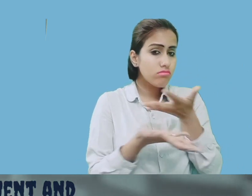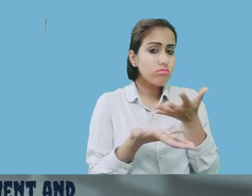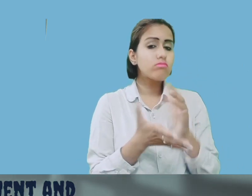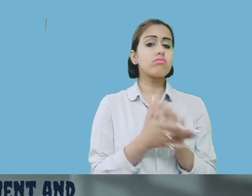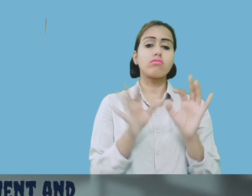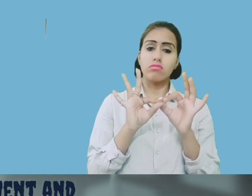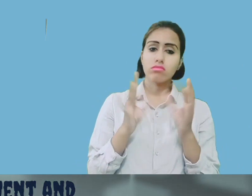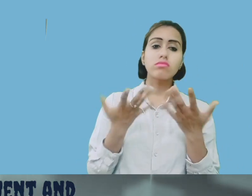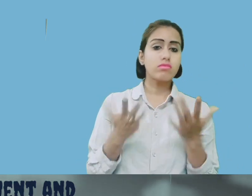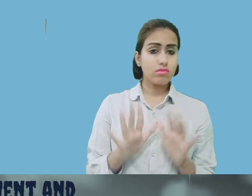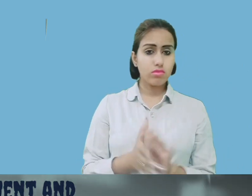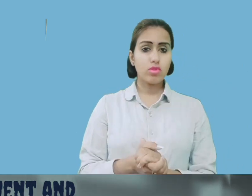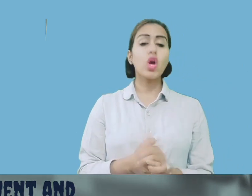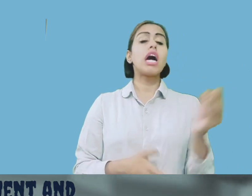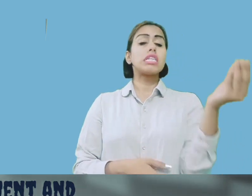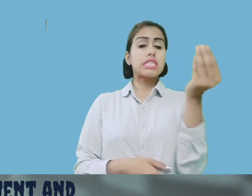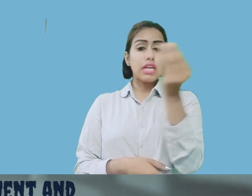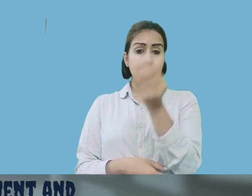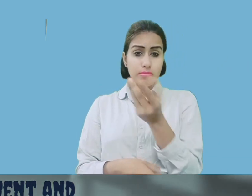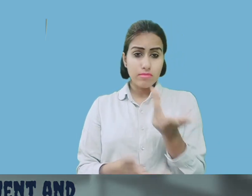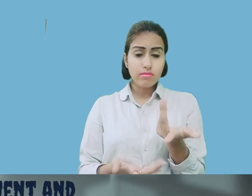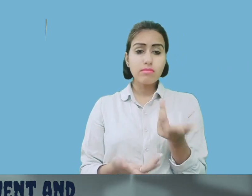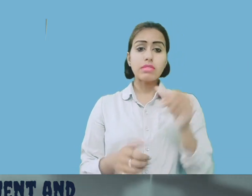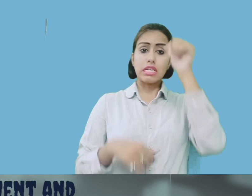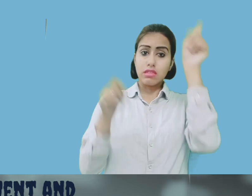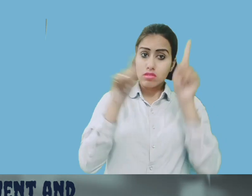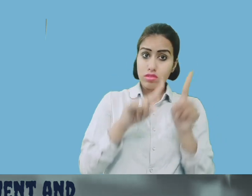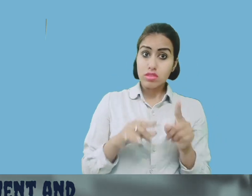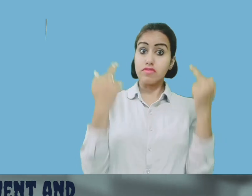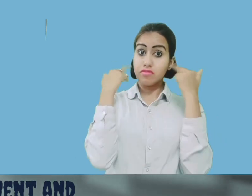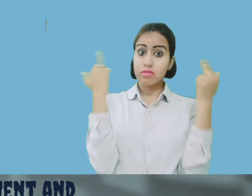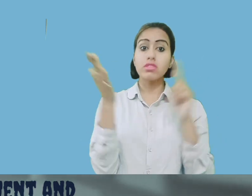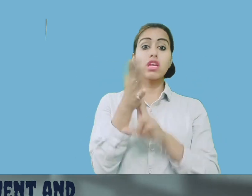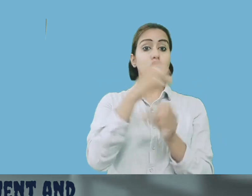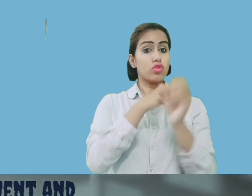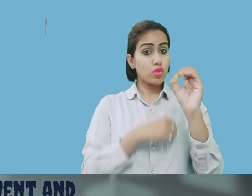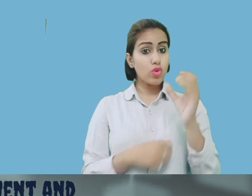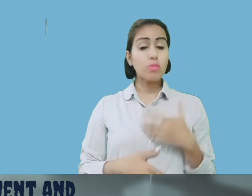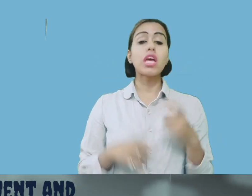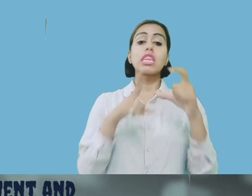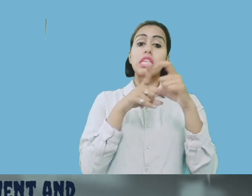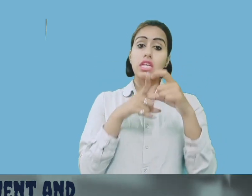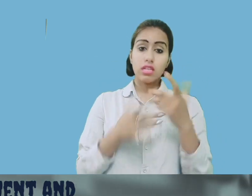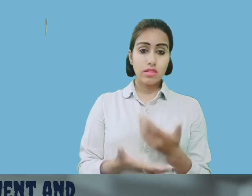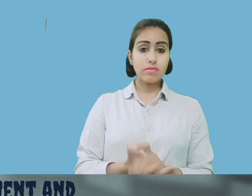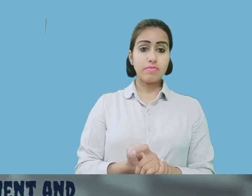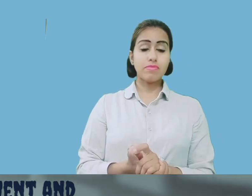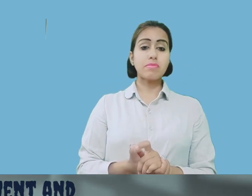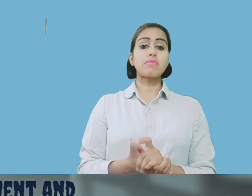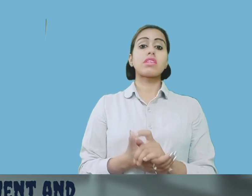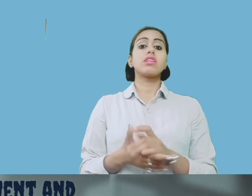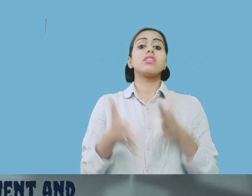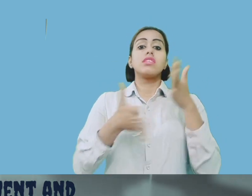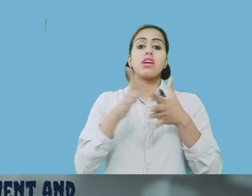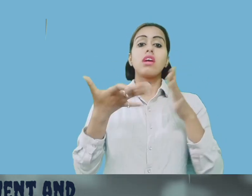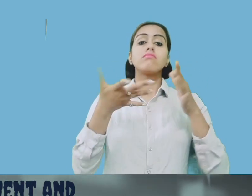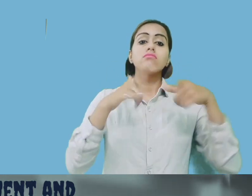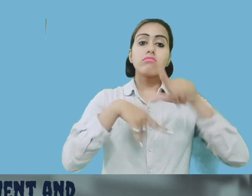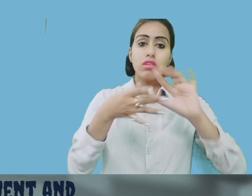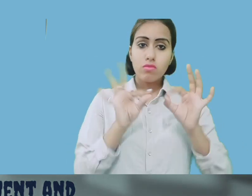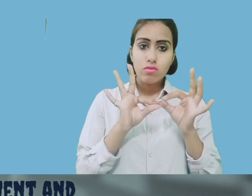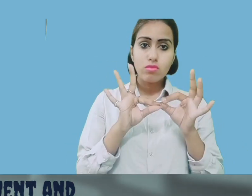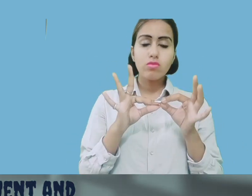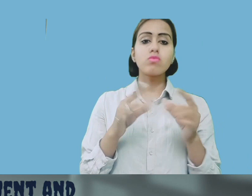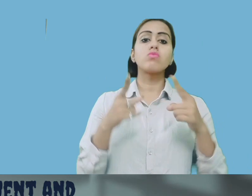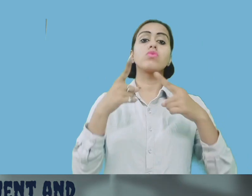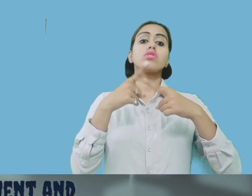है। अभी हमारी बात सोनाली श्रीवास्तव से हो रही थी। सोनाली श्रीवास्तव रीवा